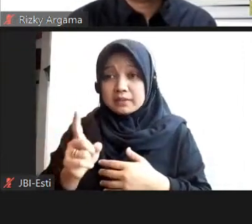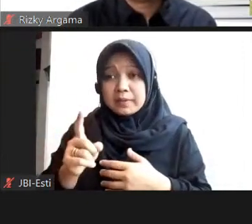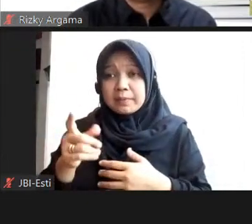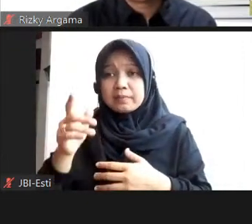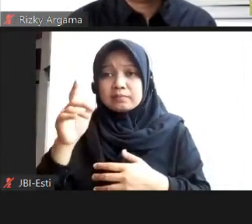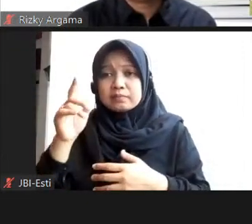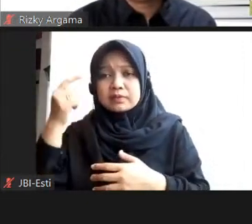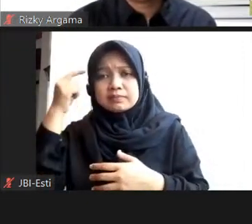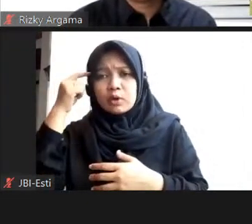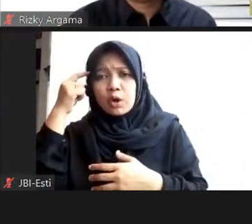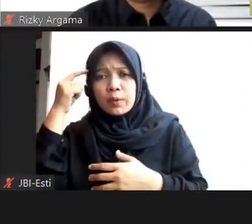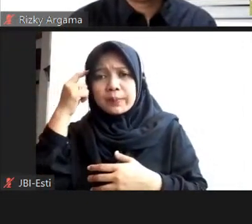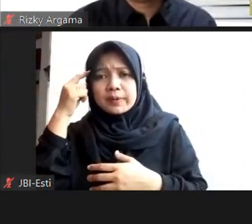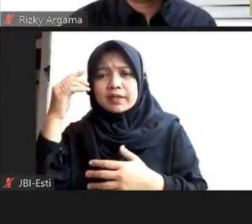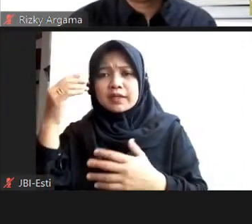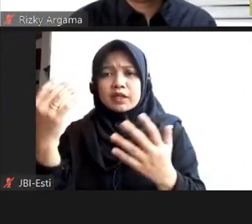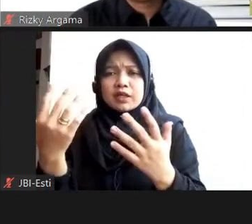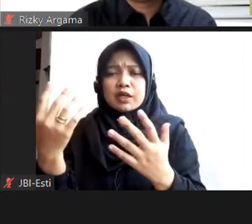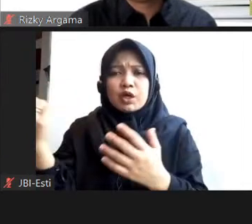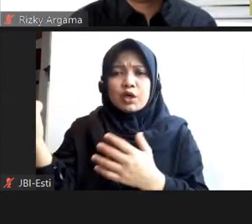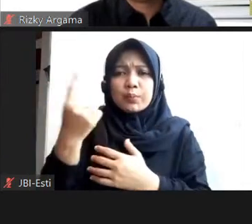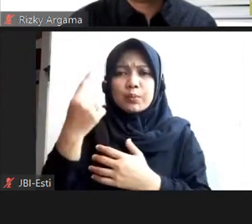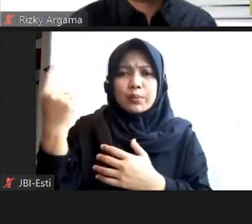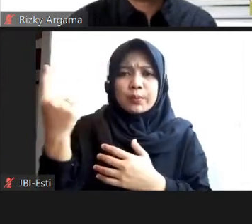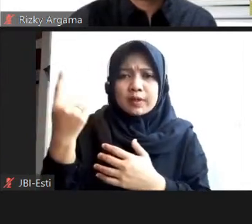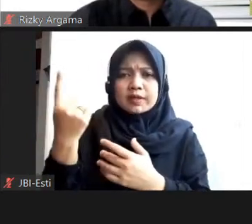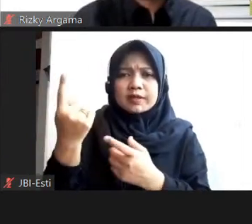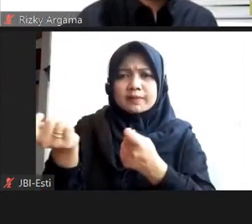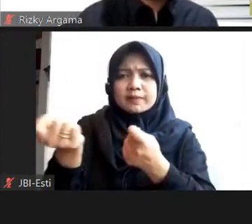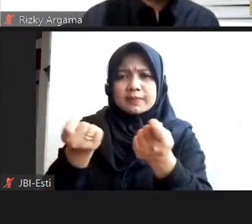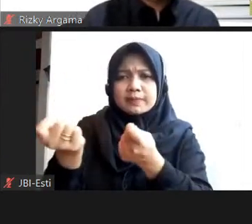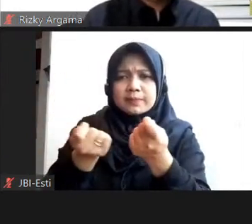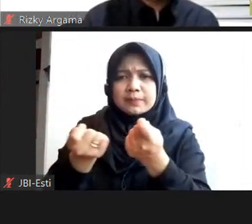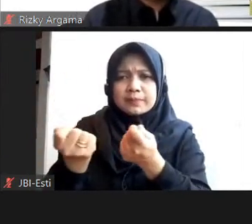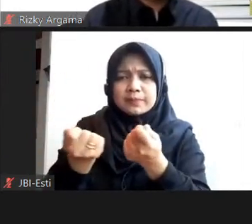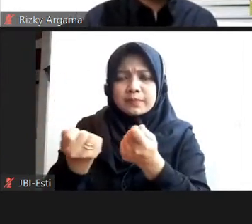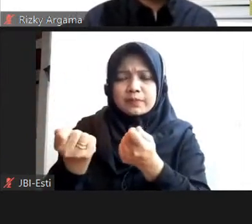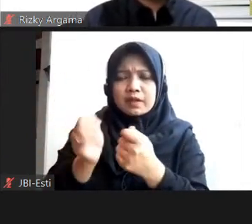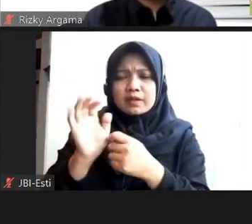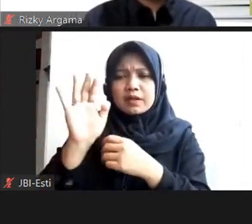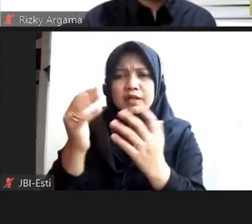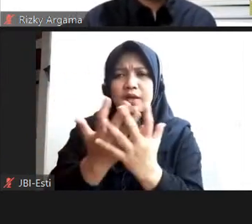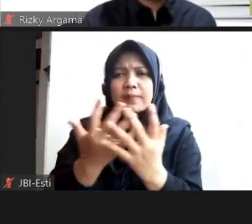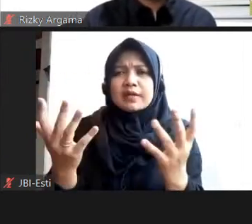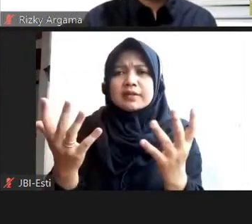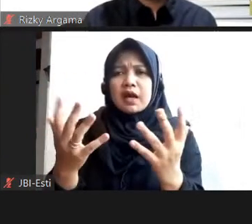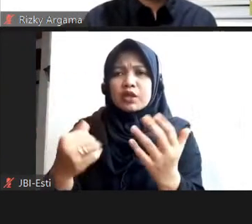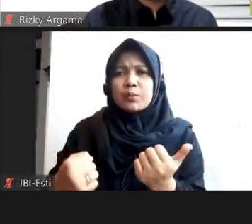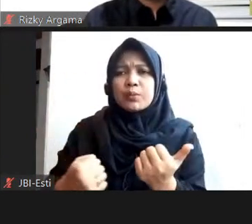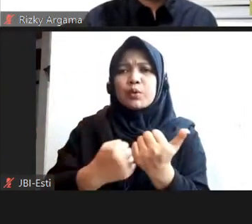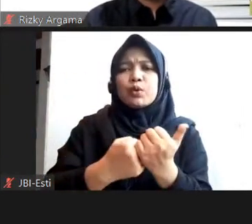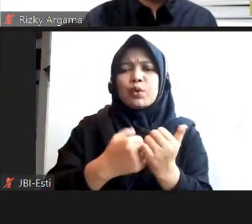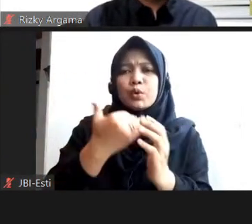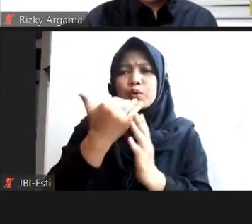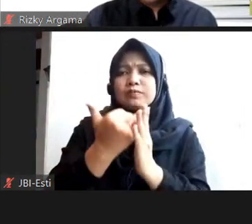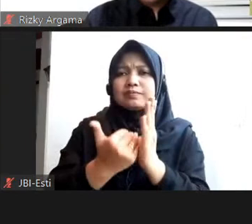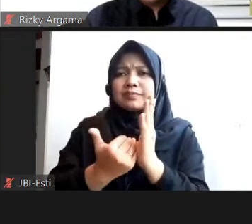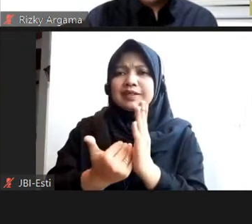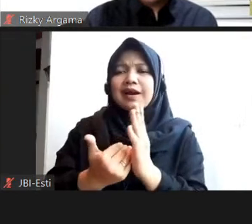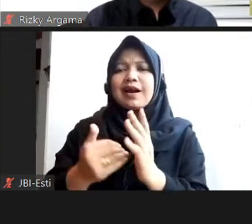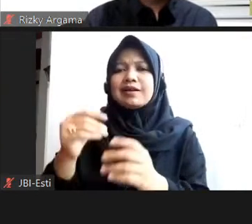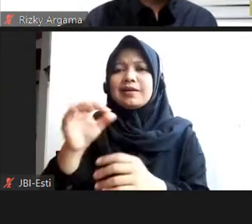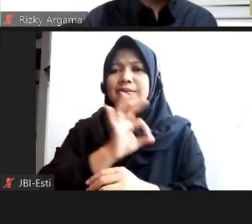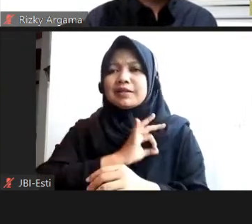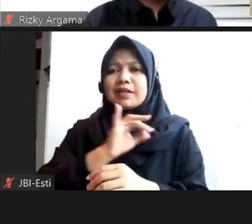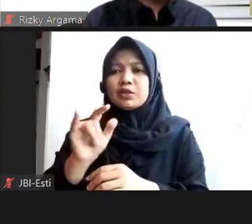lewat media sosial atau media massa, atau rakyat Indonesia sungguh mendukung langkah atau kebijakan pemerintahan Jokowi? Kalau menurut